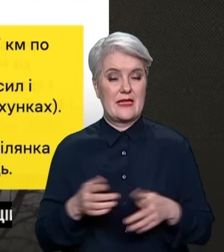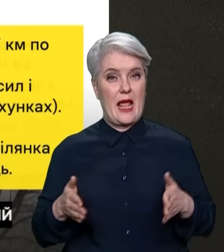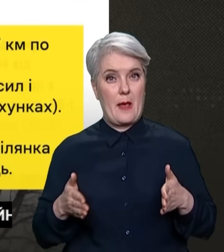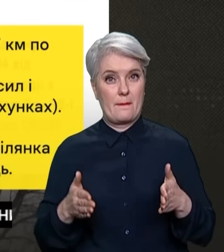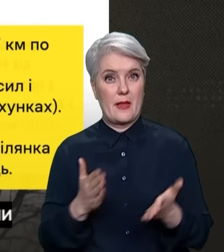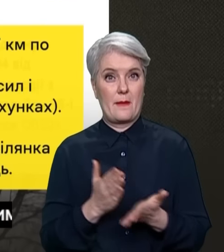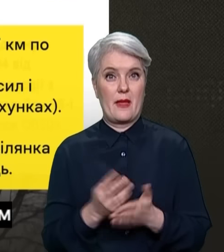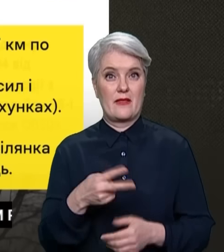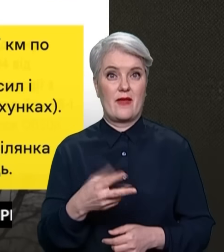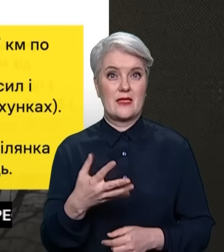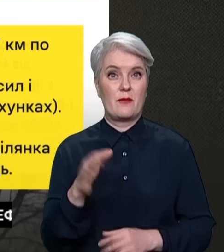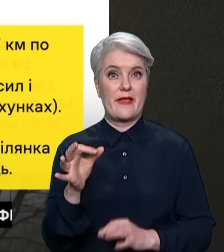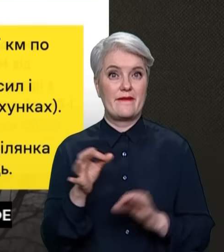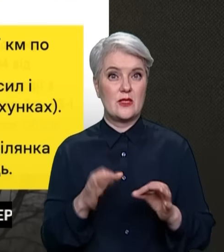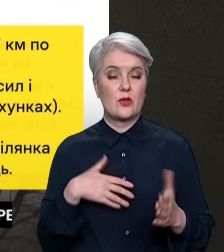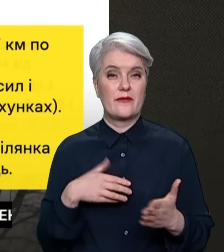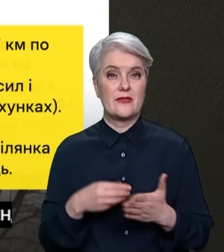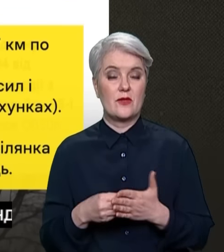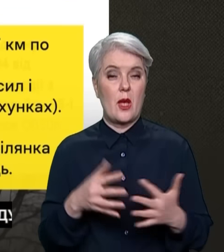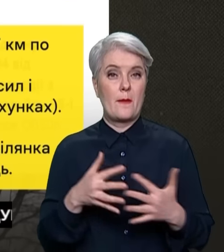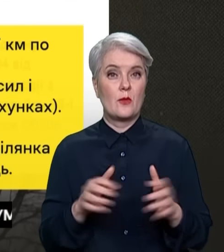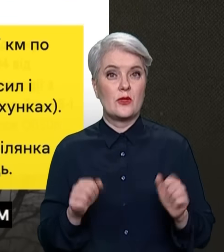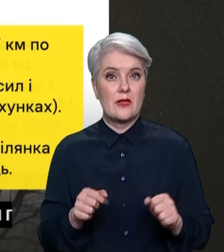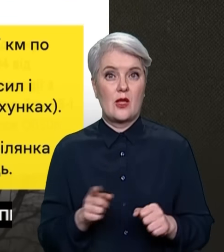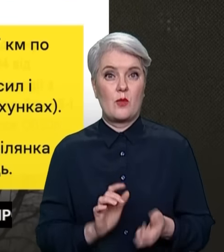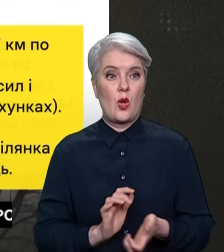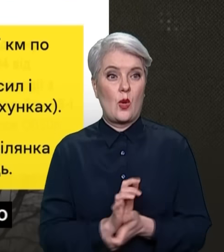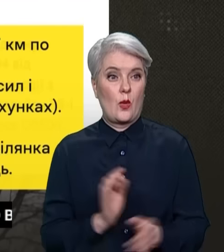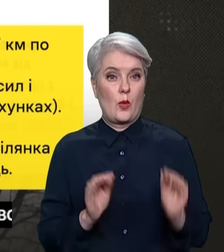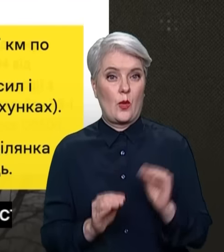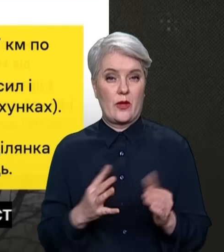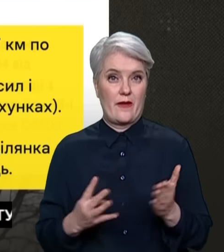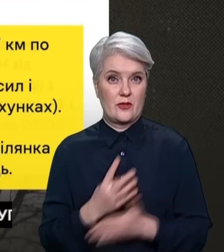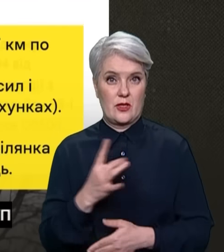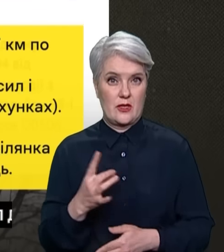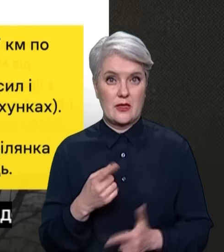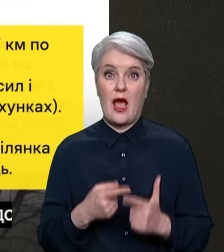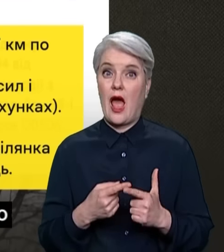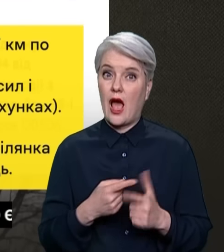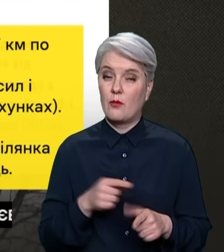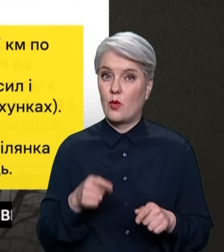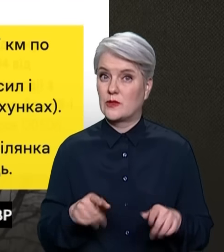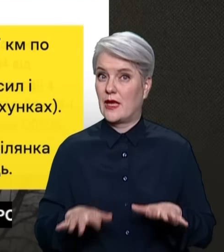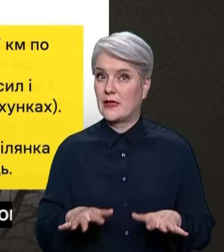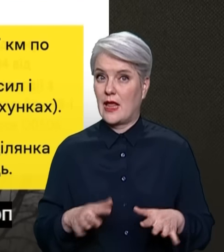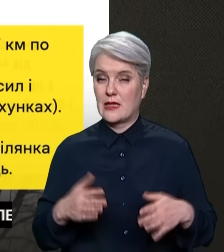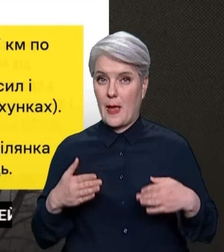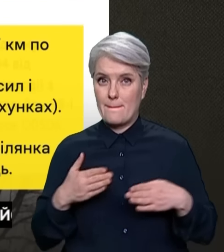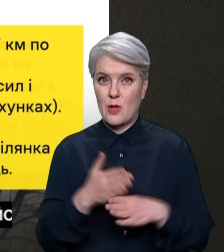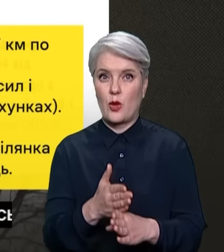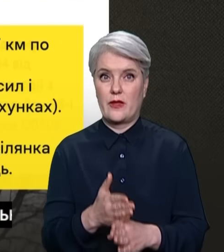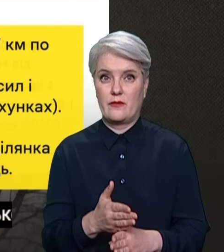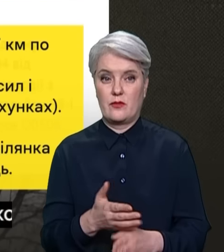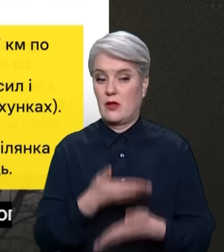лише 25% своєї боєздатності, тому їх там ущільнили аж у 4 рази. Або це ділянка прориву. Через